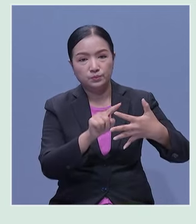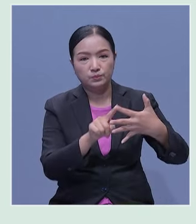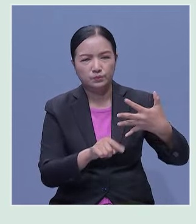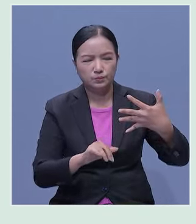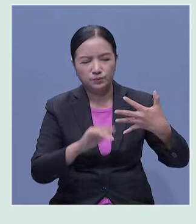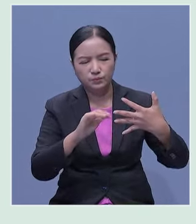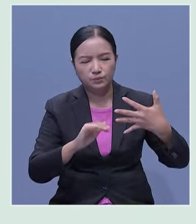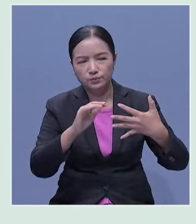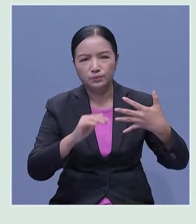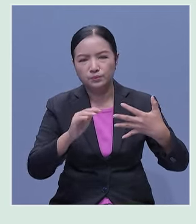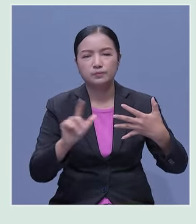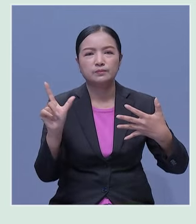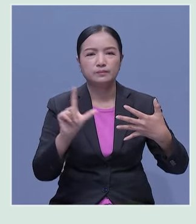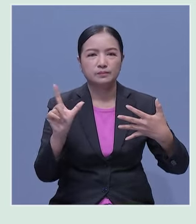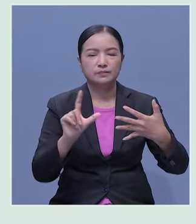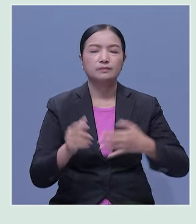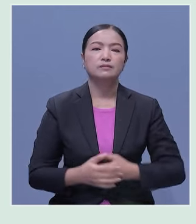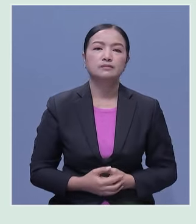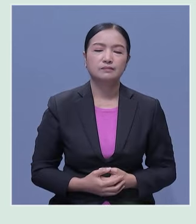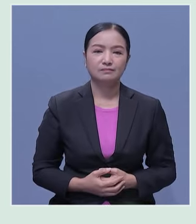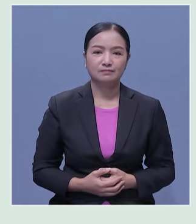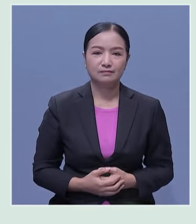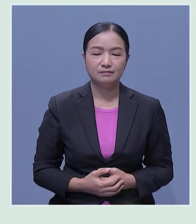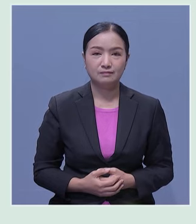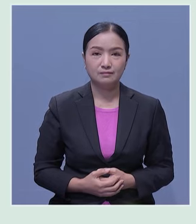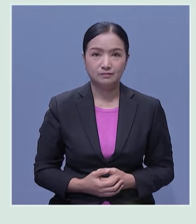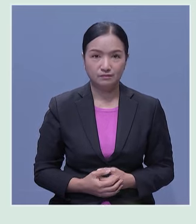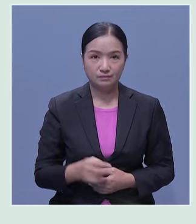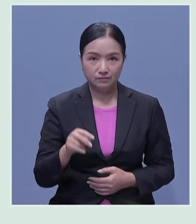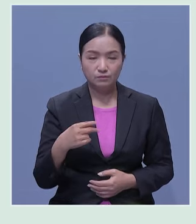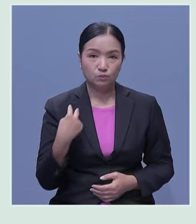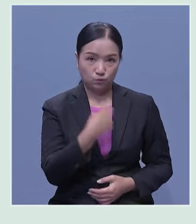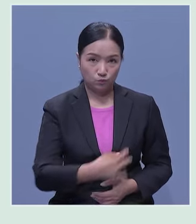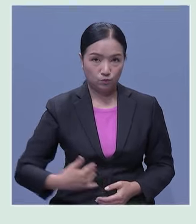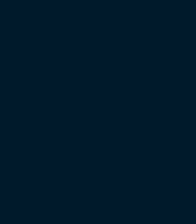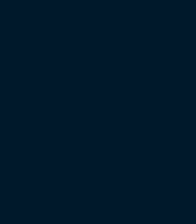ริ่มๆแต่ยังไม่เกินนะคะอยู่ในโซนสีเหลืองค่ะ ช่วงนี้ดูแลสุขภาพกันนะครับ